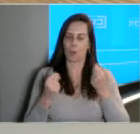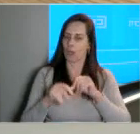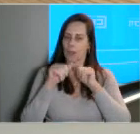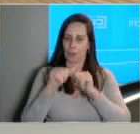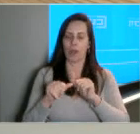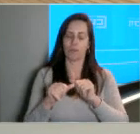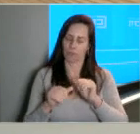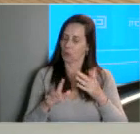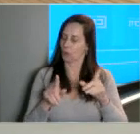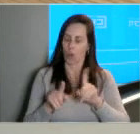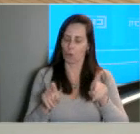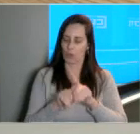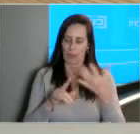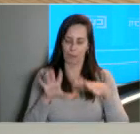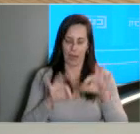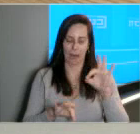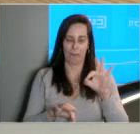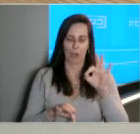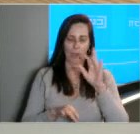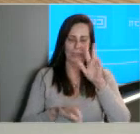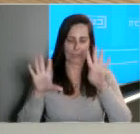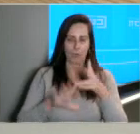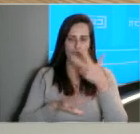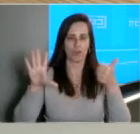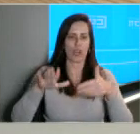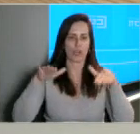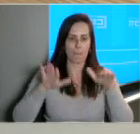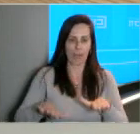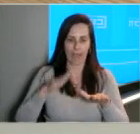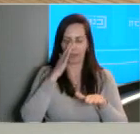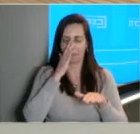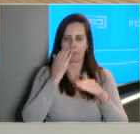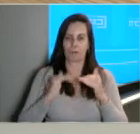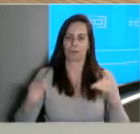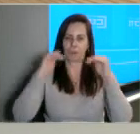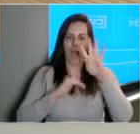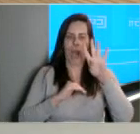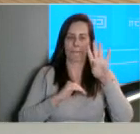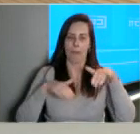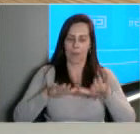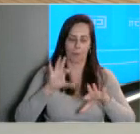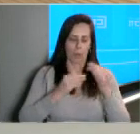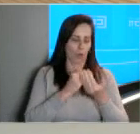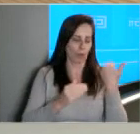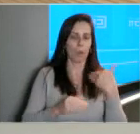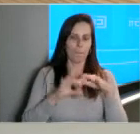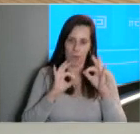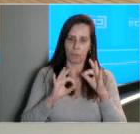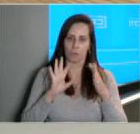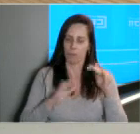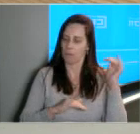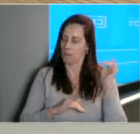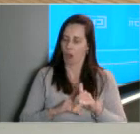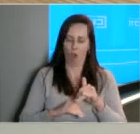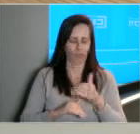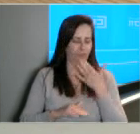תמיכה ביחס למה שהוא קיבל בבחירות בספטמבר, 36 מנדטים, עלייה של 4 מנדטים מהבחירות הקודמות, בהחלט מאות אלפי